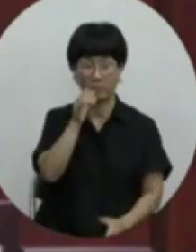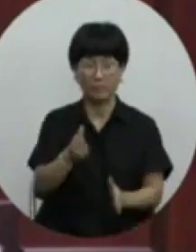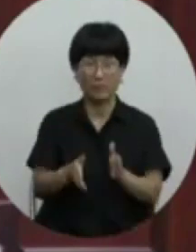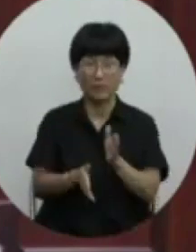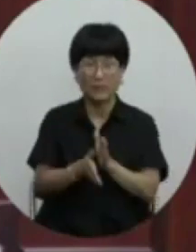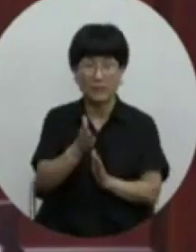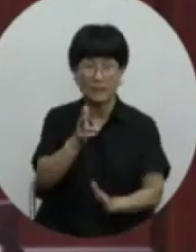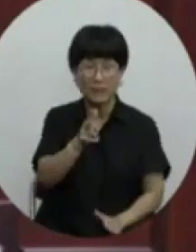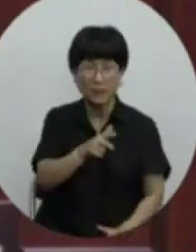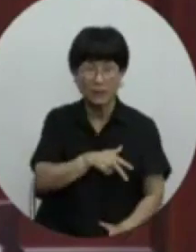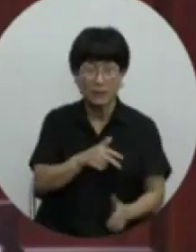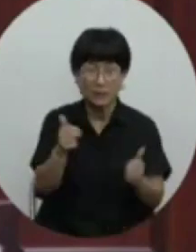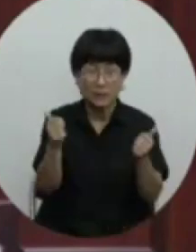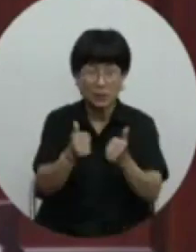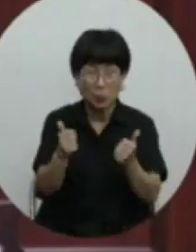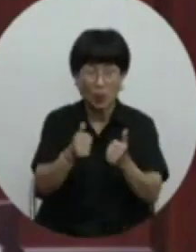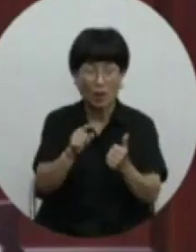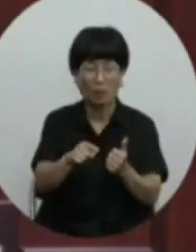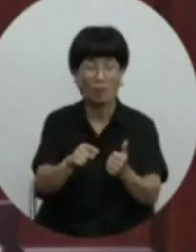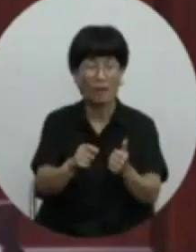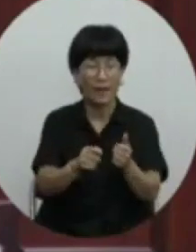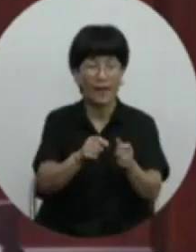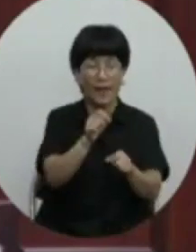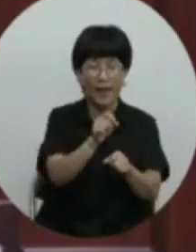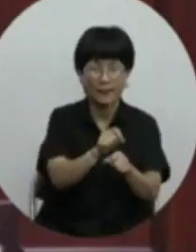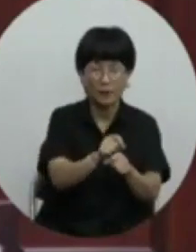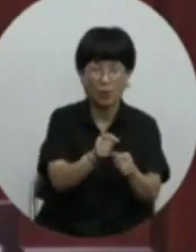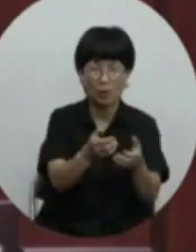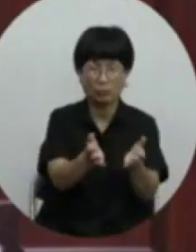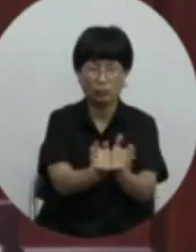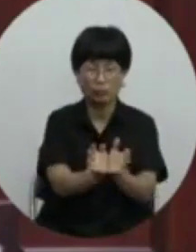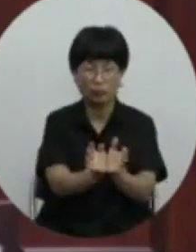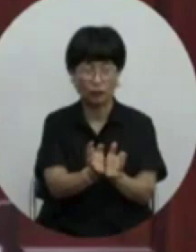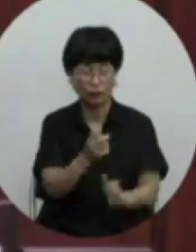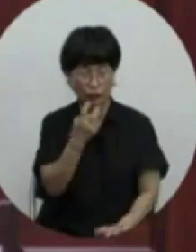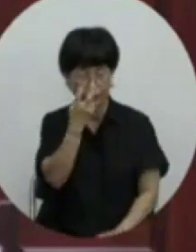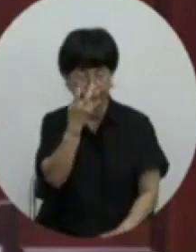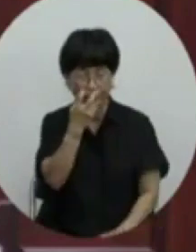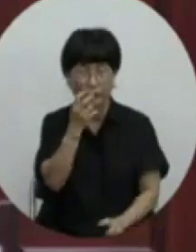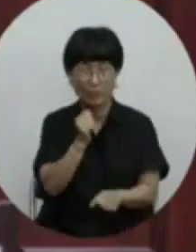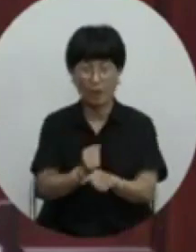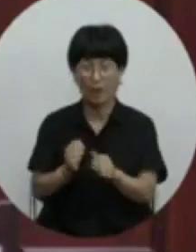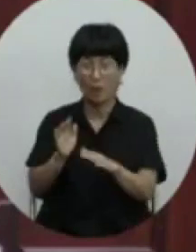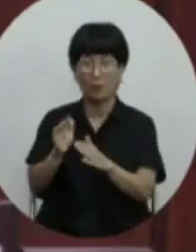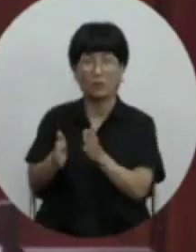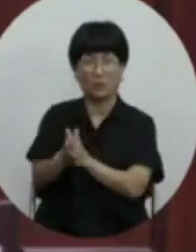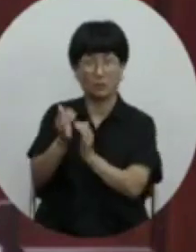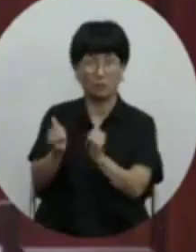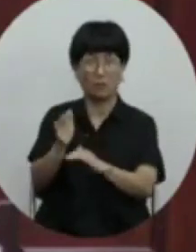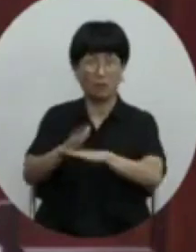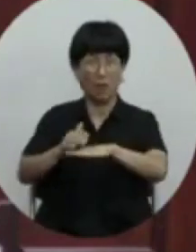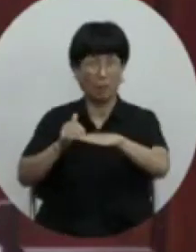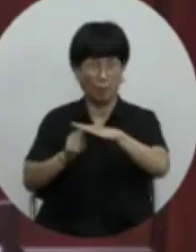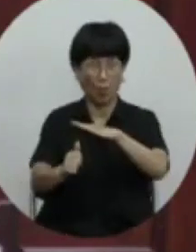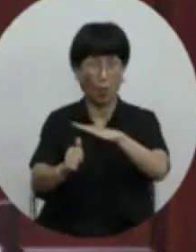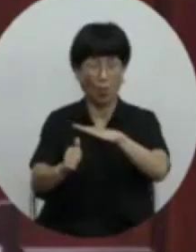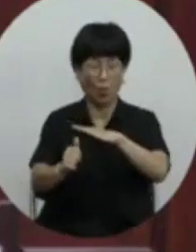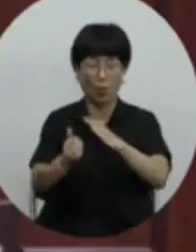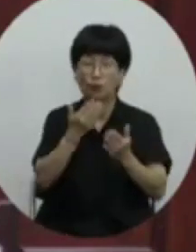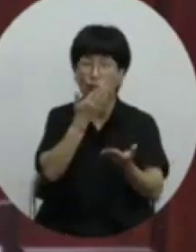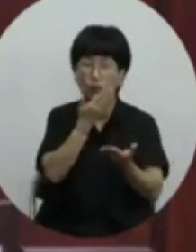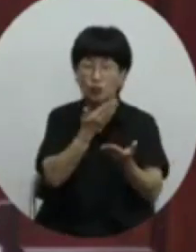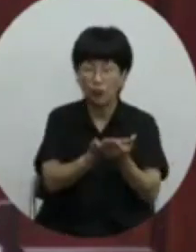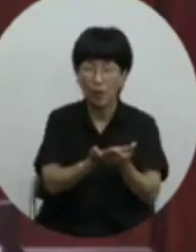시의회는 행정부를 감시 견제하고 주민을 대표해 자치단체의 중요사항을